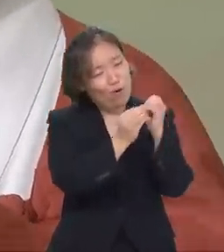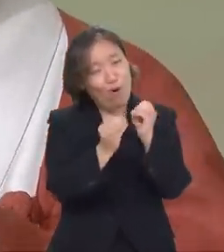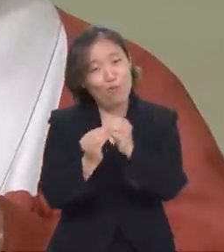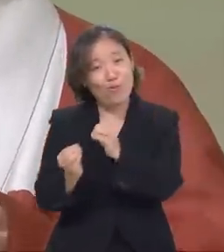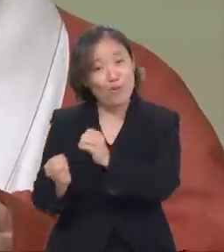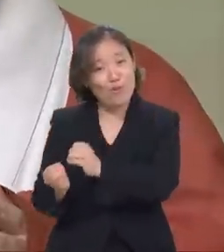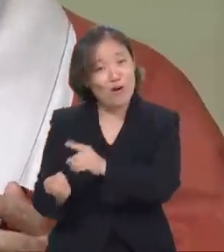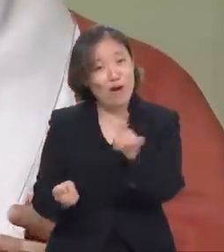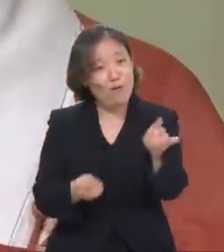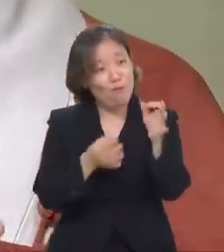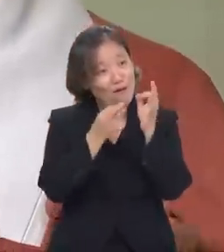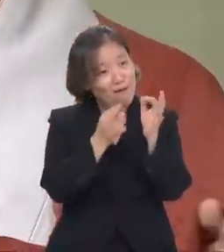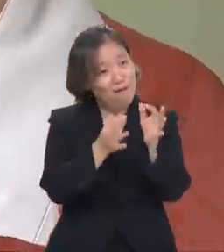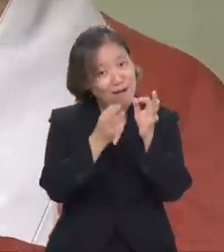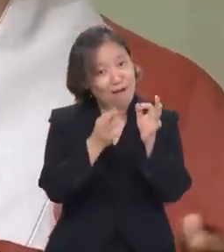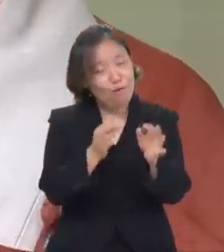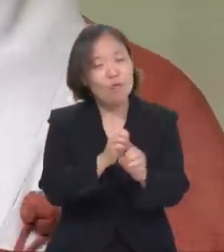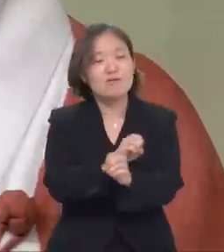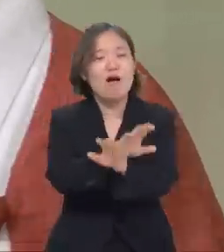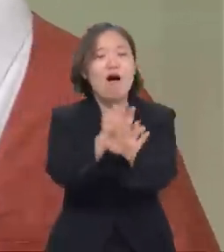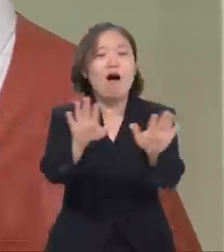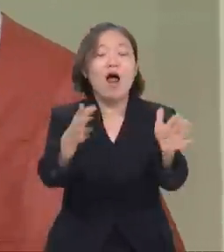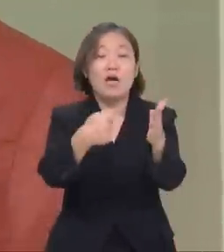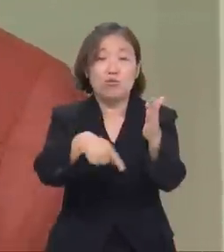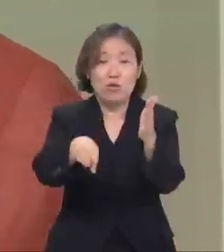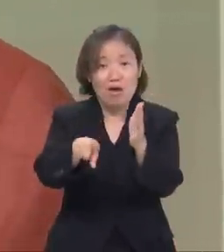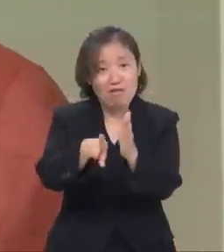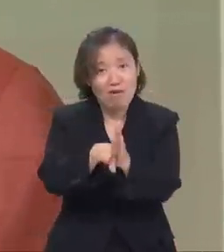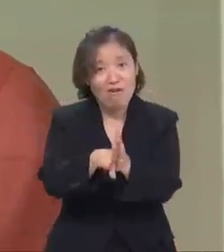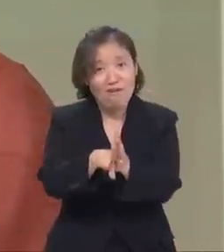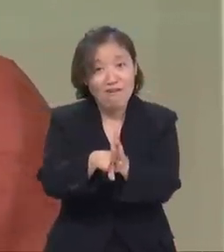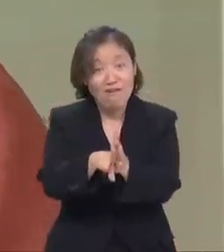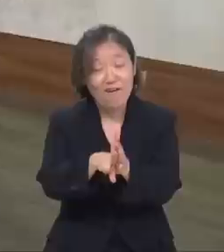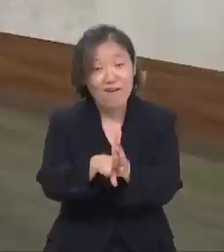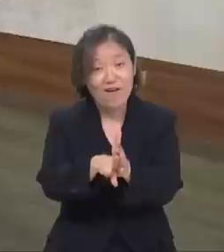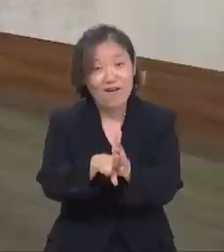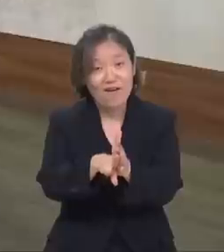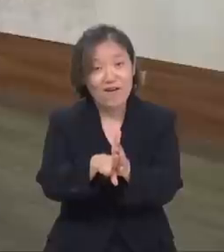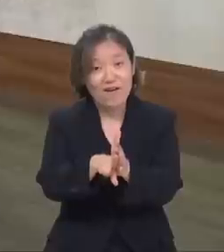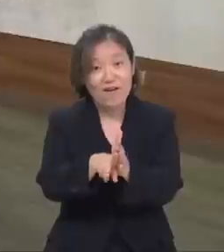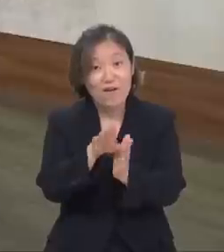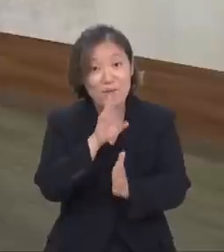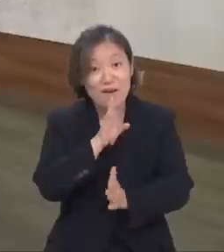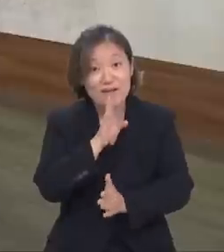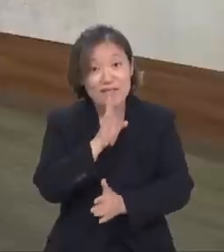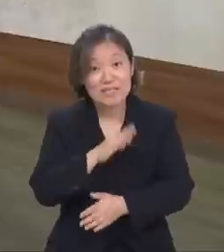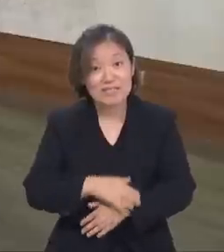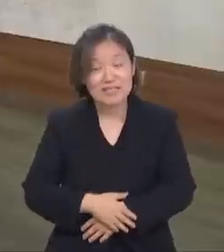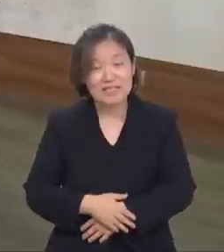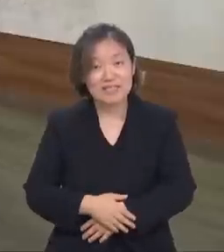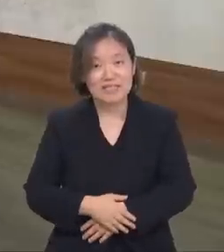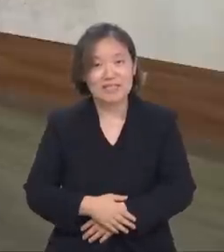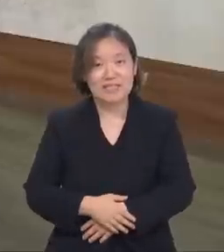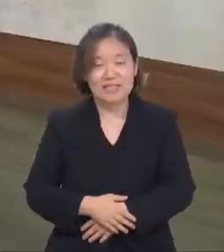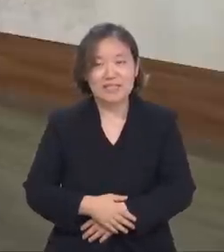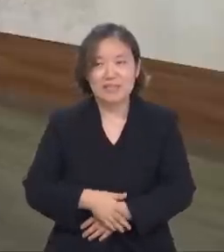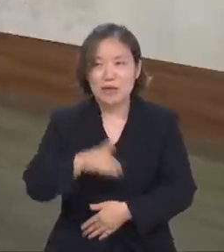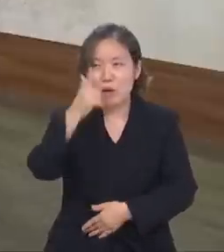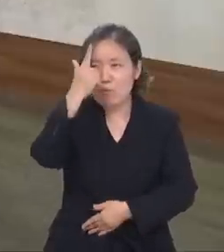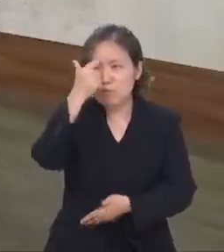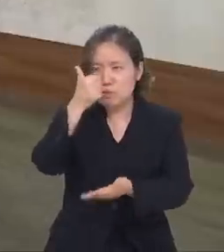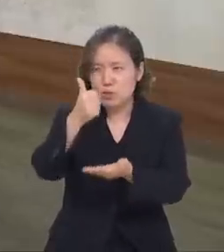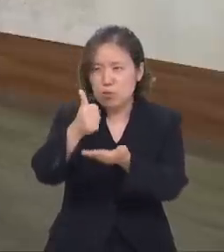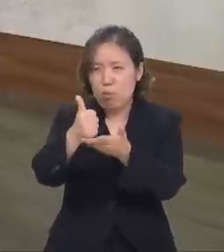이어받고이 부처님의 법을 널리 전하기 위해서 그렇게 우리 스님들은 머리 깎고